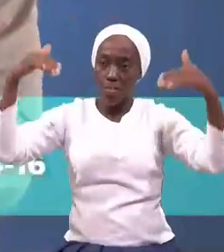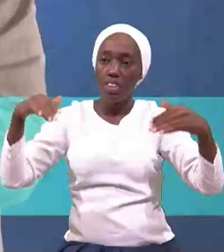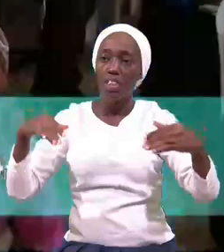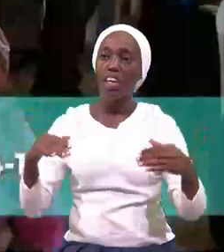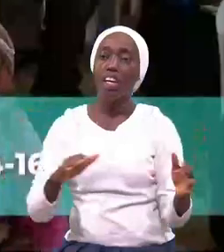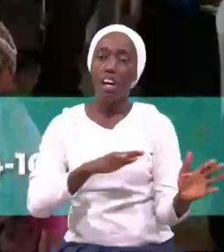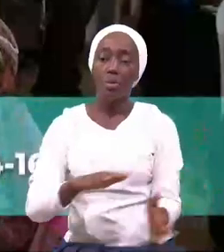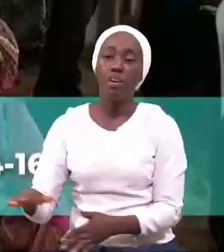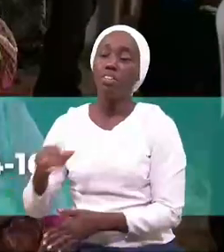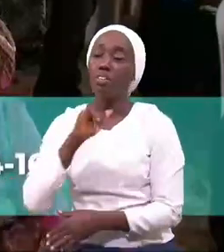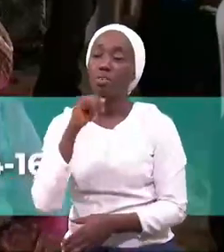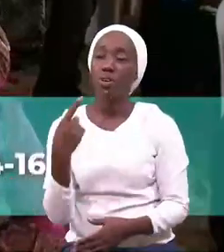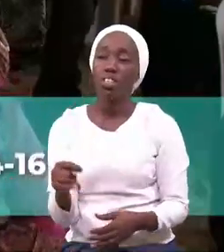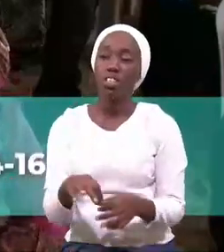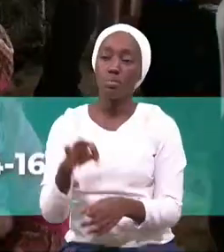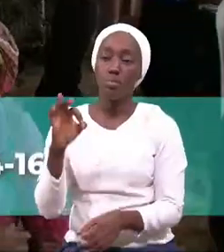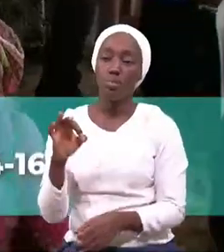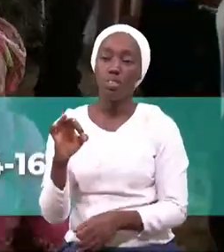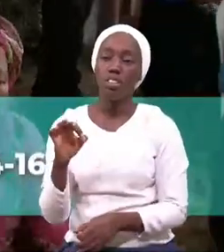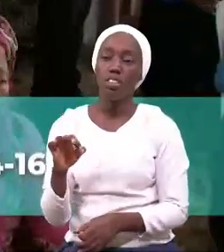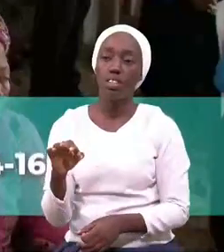N'abandonnez pas l'esprit.